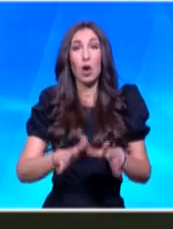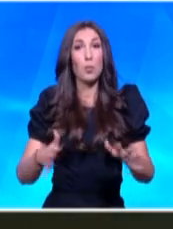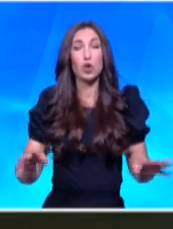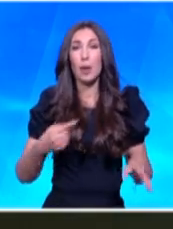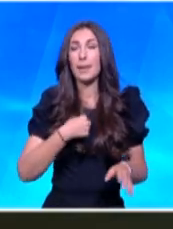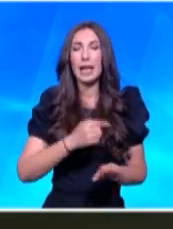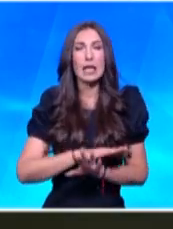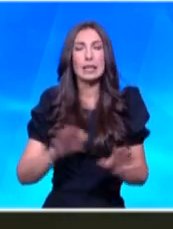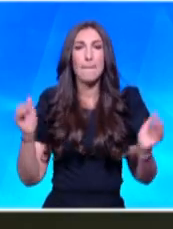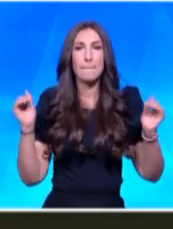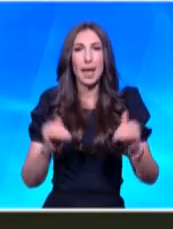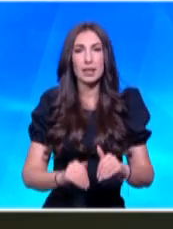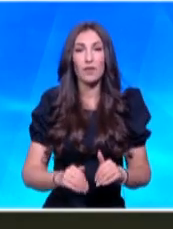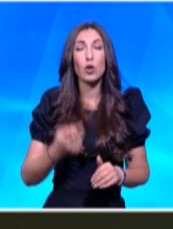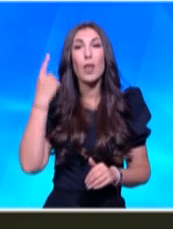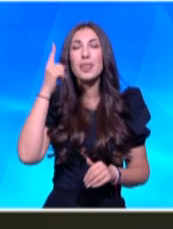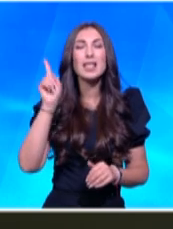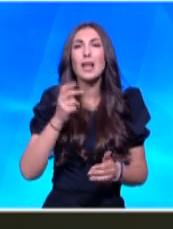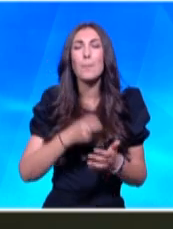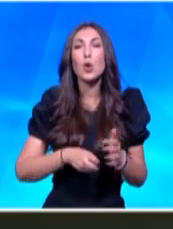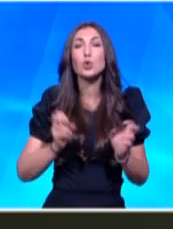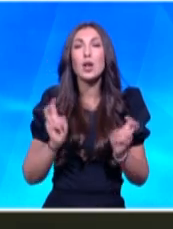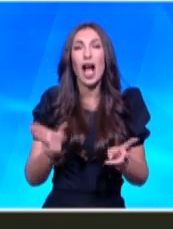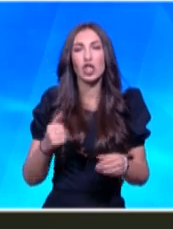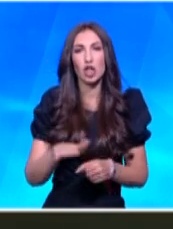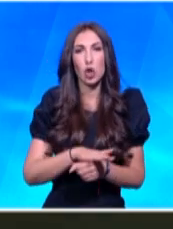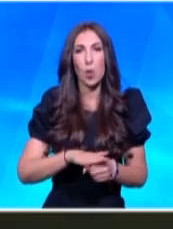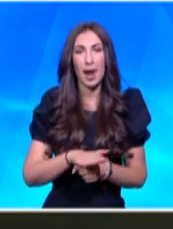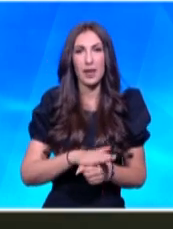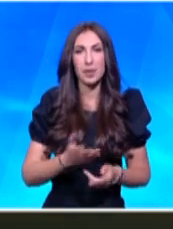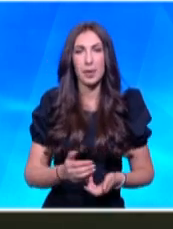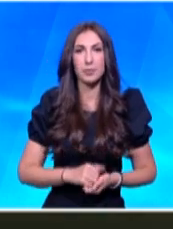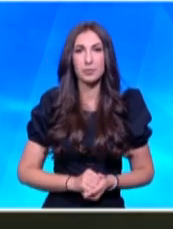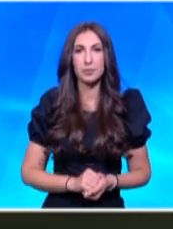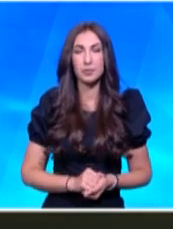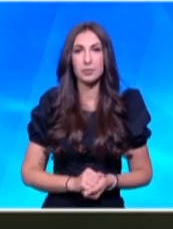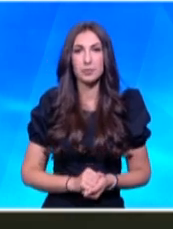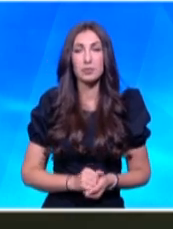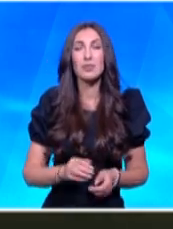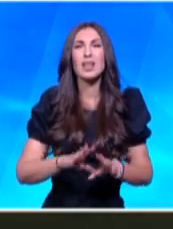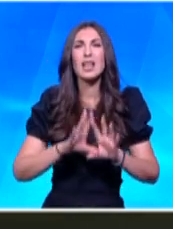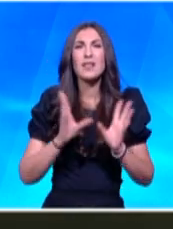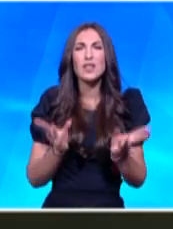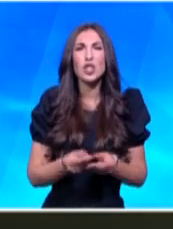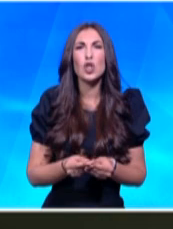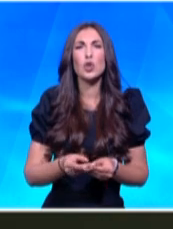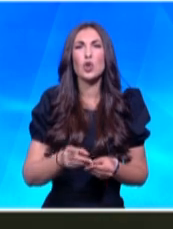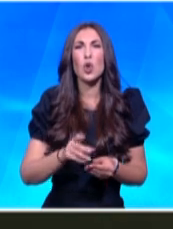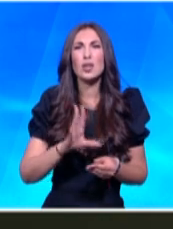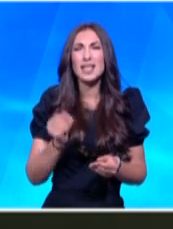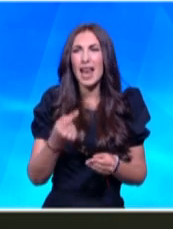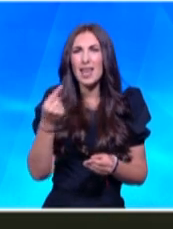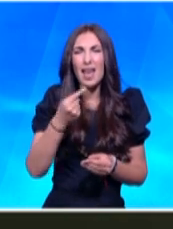е бедствено. Не знам просто как ще се оправиме. И всичко, целият долу